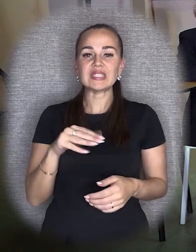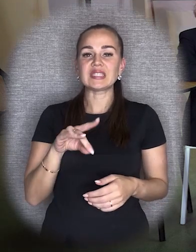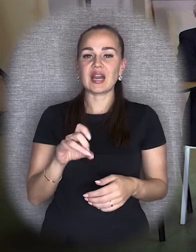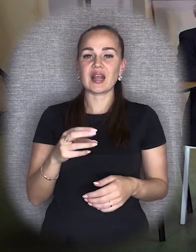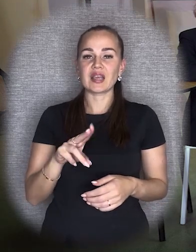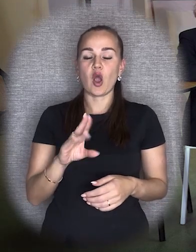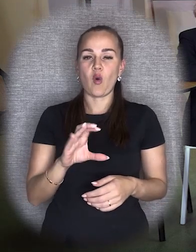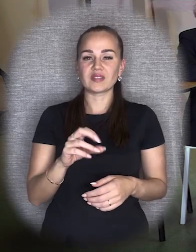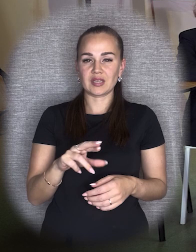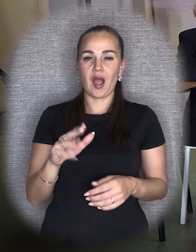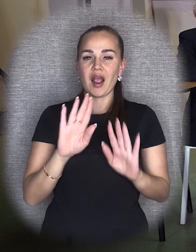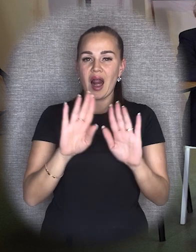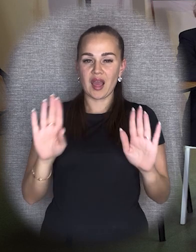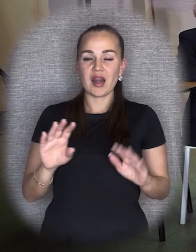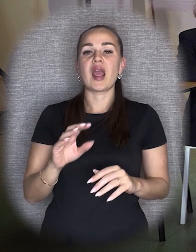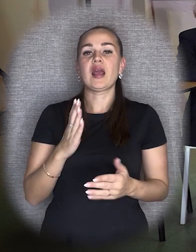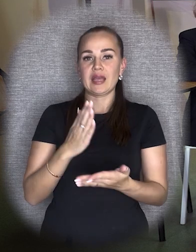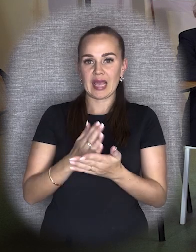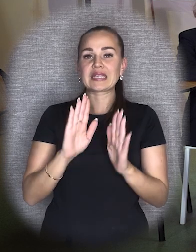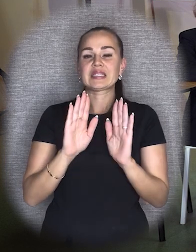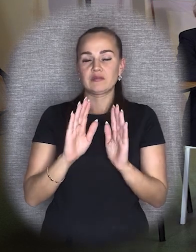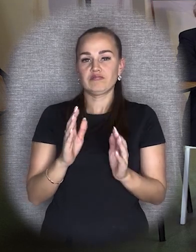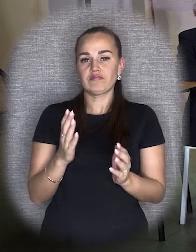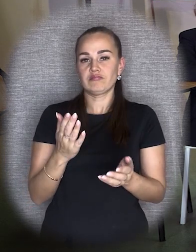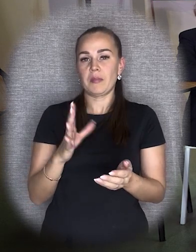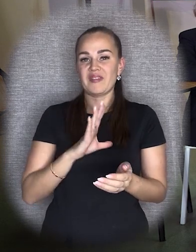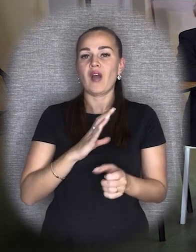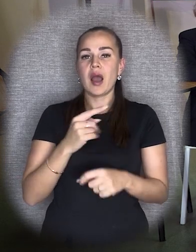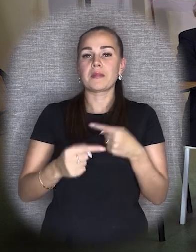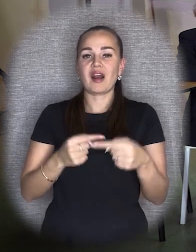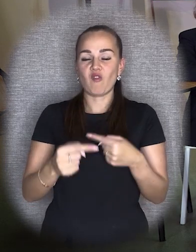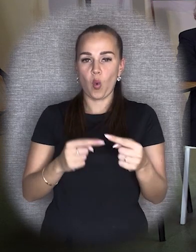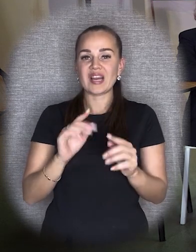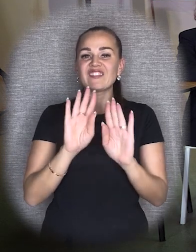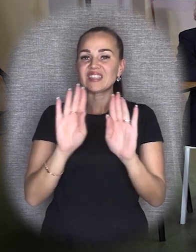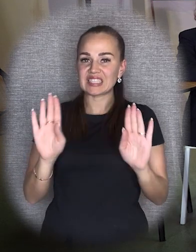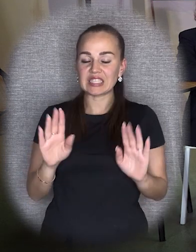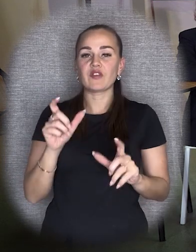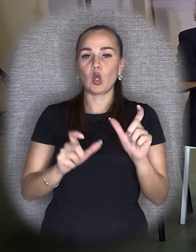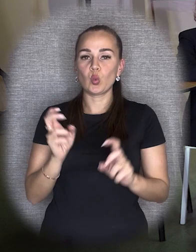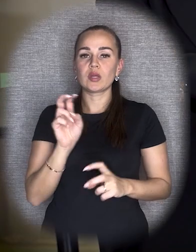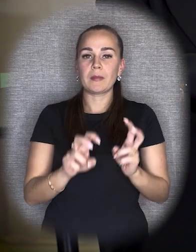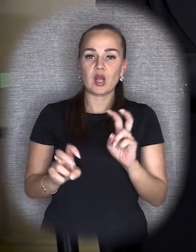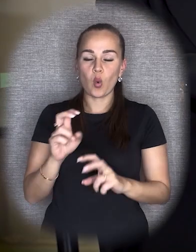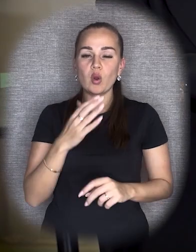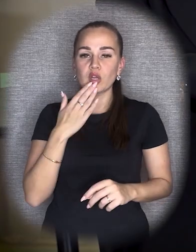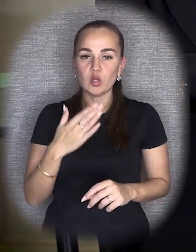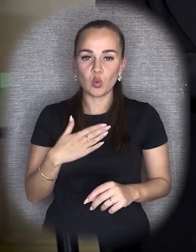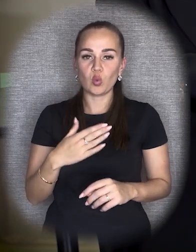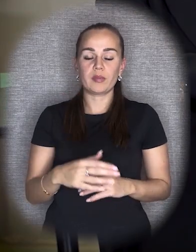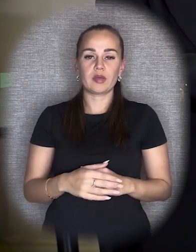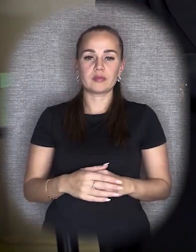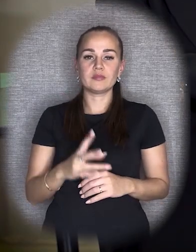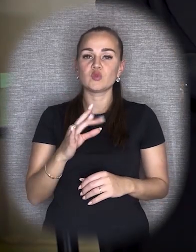скульптурные выставки, их стало, слава богу, достаточно много, и люди их очень любят, и на них идут. Но нужно было